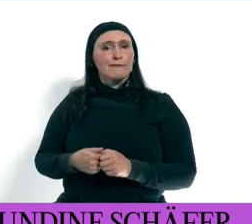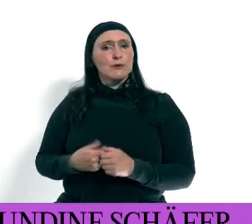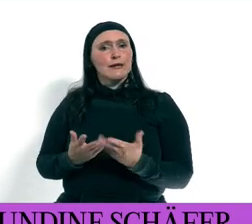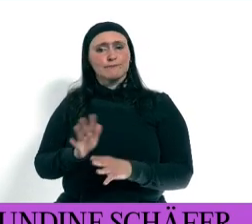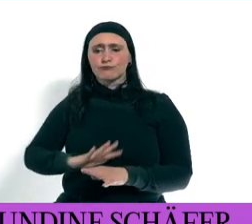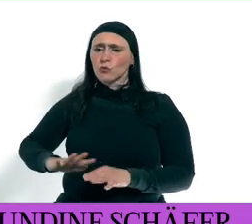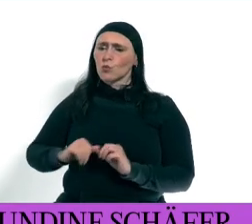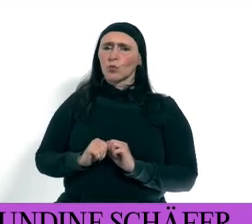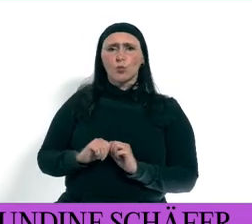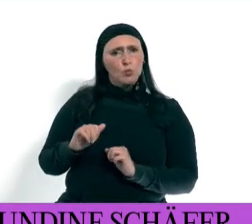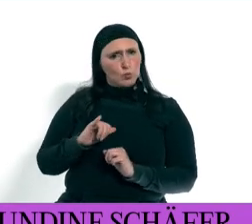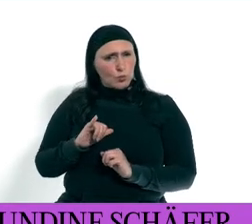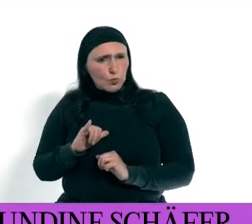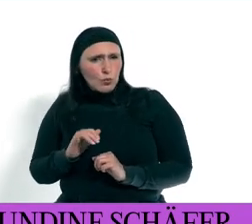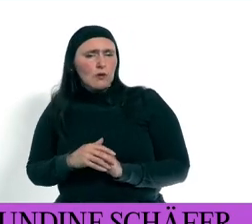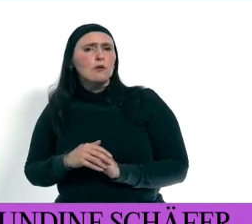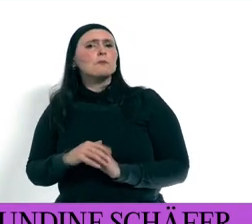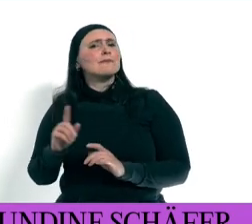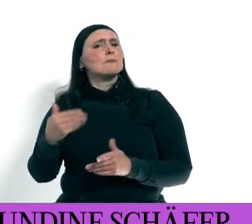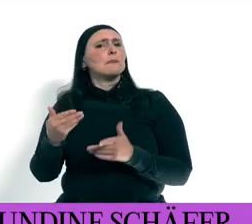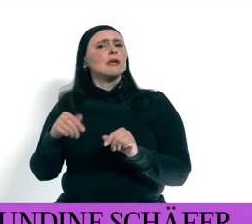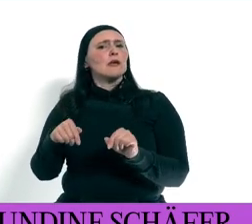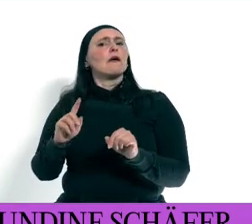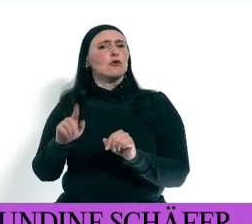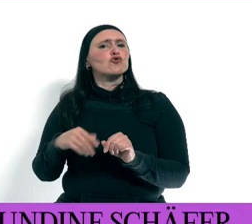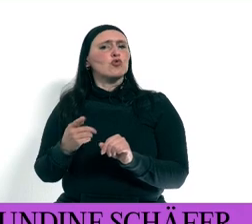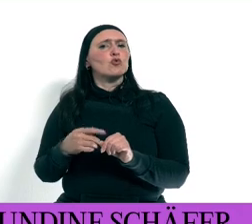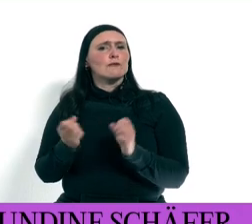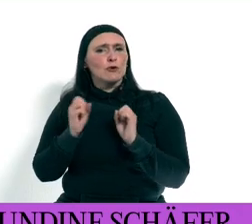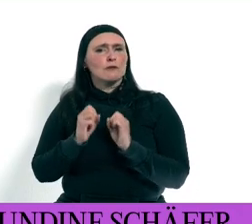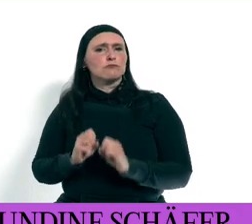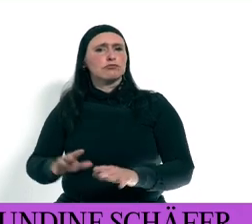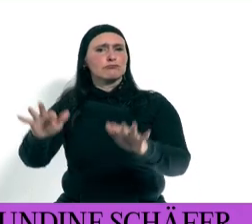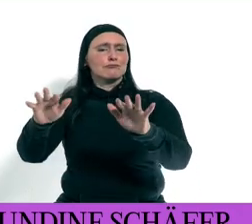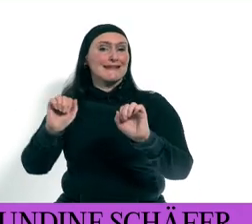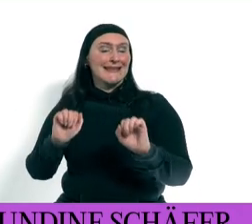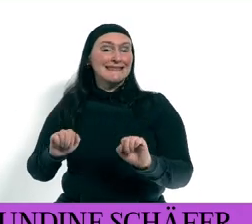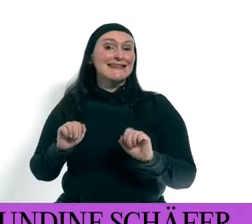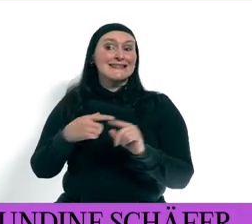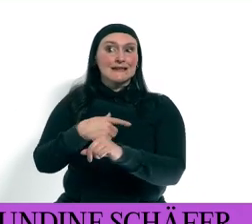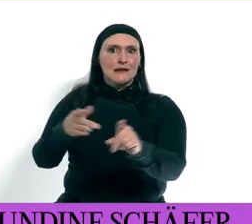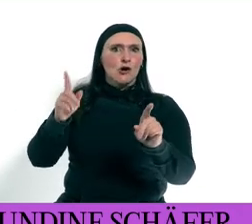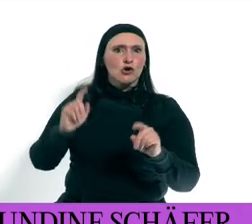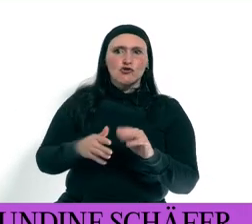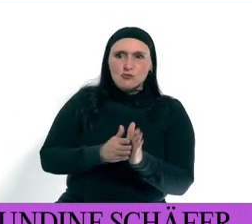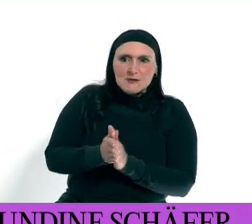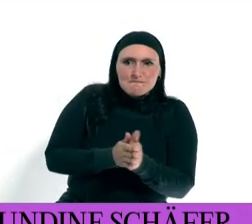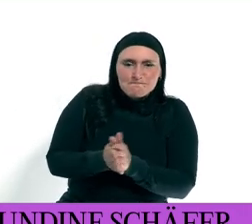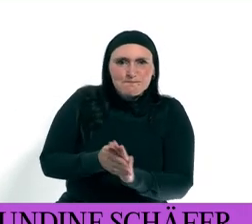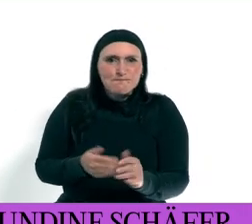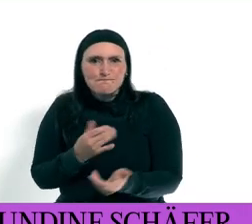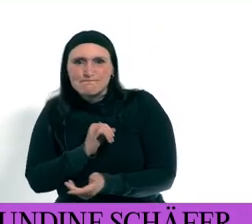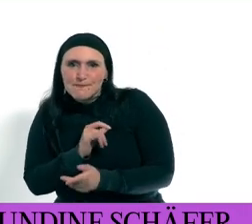realisierten wir, dass es sich hier einerseits um spannende Herausforderungen handelt, auf der anderen Seite aber die Möglichkeit durchaus